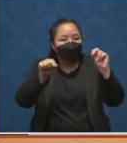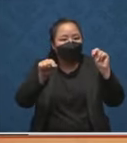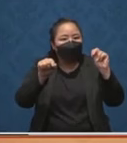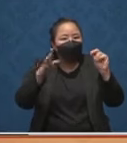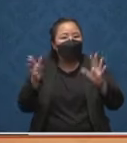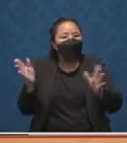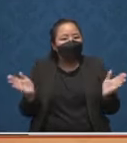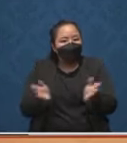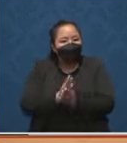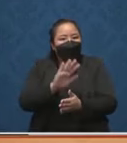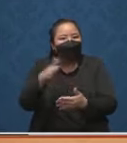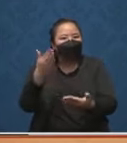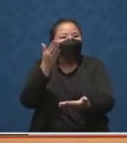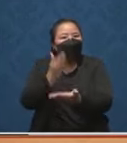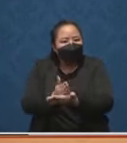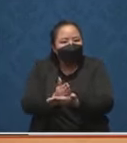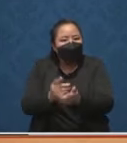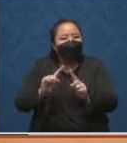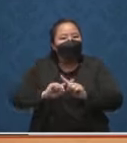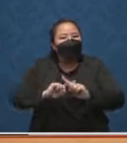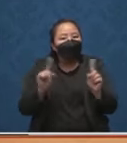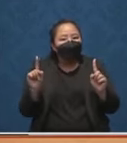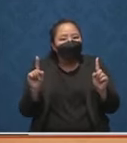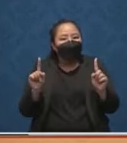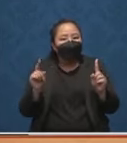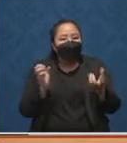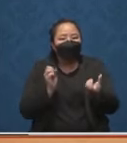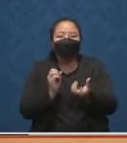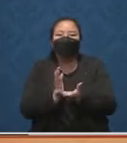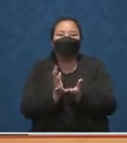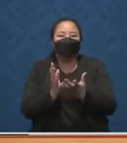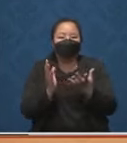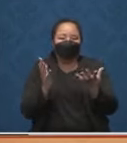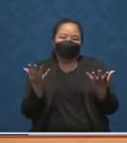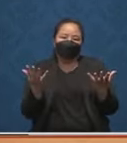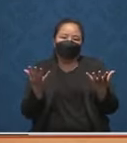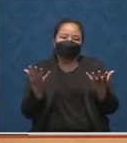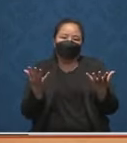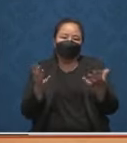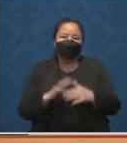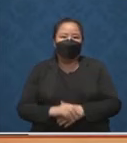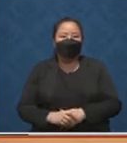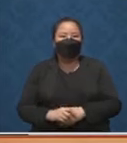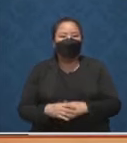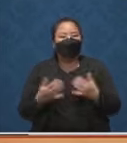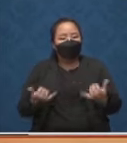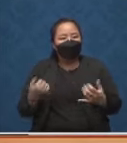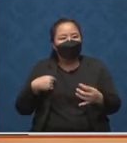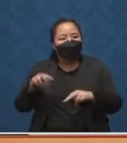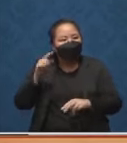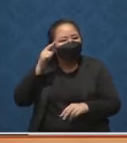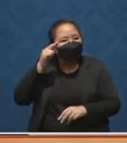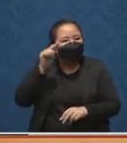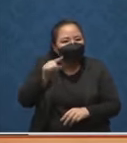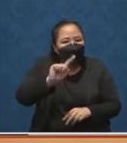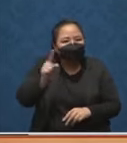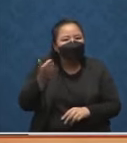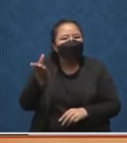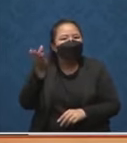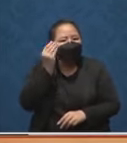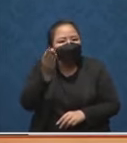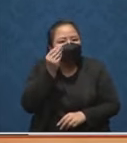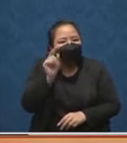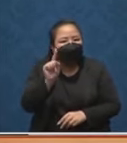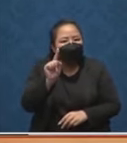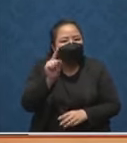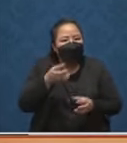ครั้งนี้แล้วแต่ว่าก็ไม่ได้มีผลอันใดเกิดขึ้นประชาชนเองก็ยังคงคาดหวังว่าเราจะได้ยิน